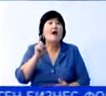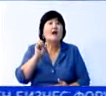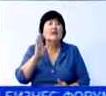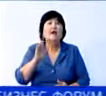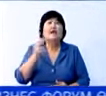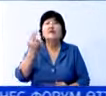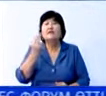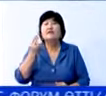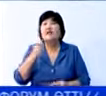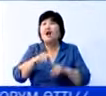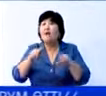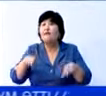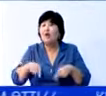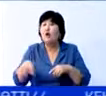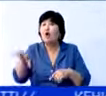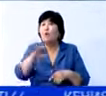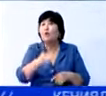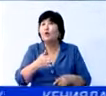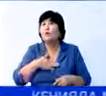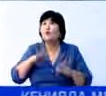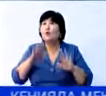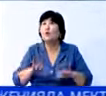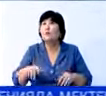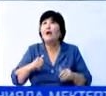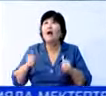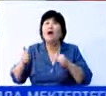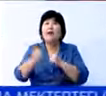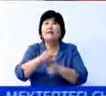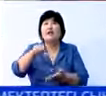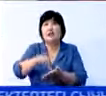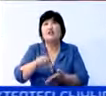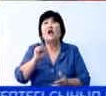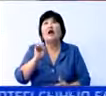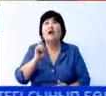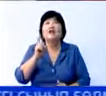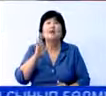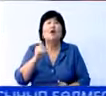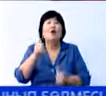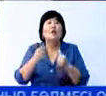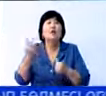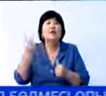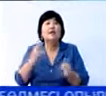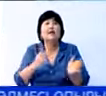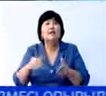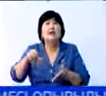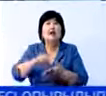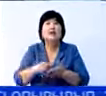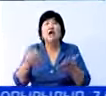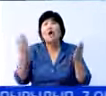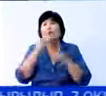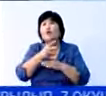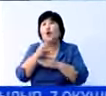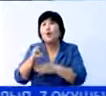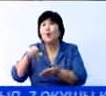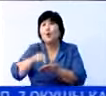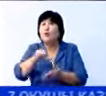цифрлы форматтағысы бүкіл біздің өңір бойынша алда келе жатқан архив. Конкурстың екінші кезеңінде қатысушылар бейнеролик көрсетеді. Сонымен